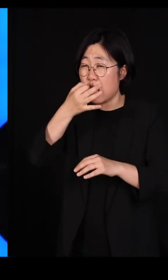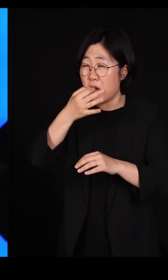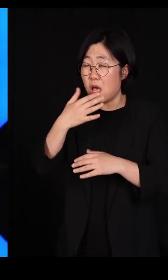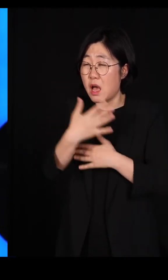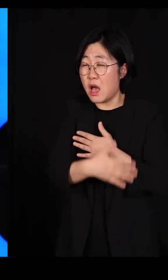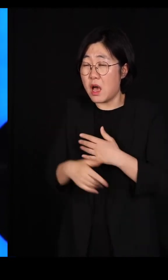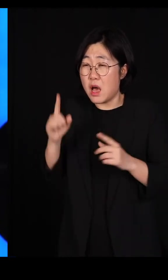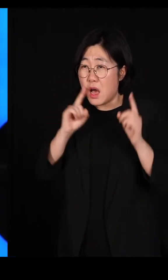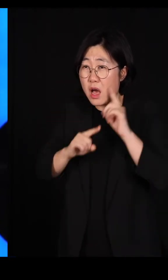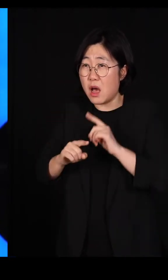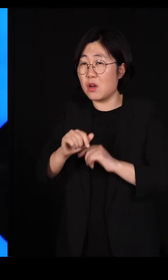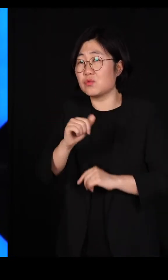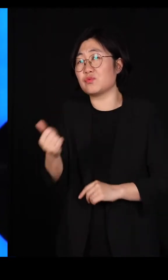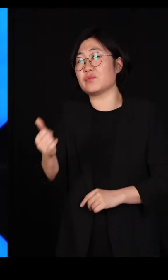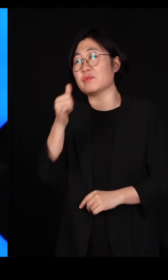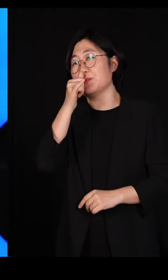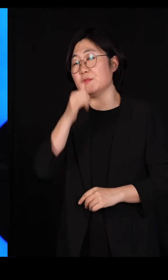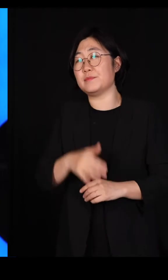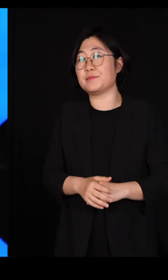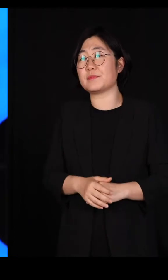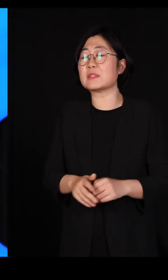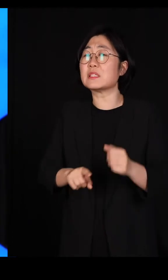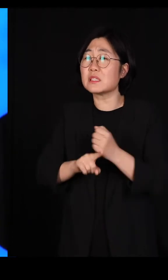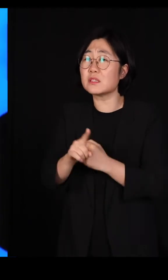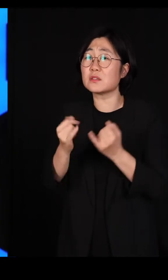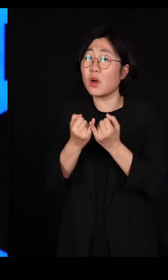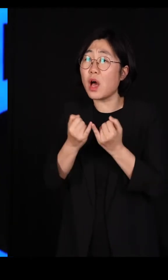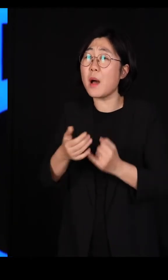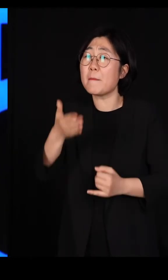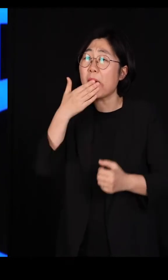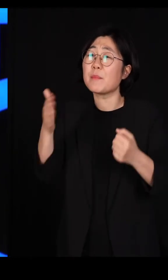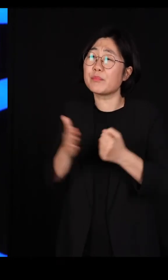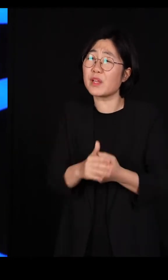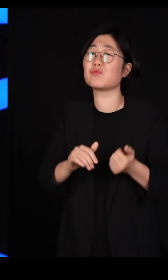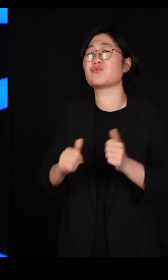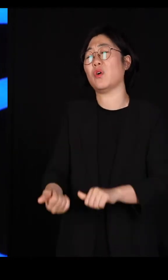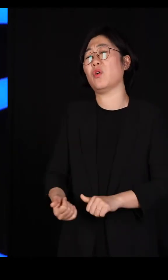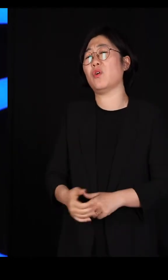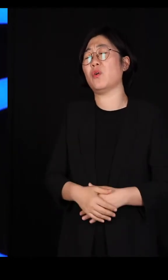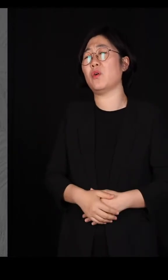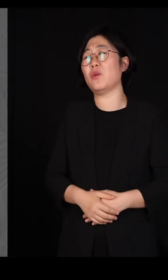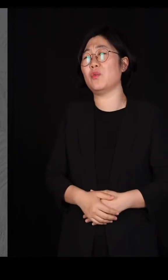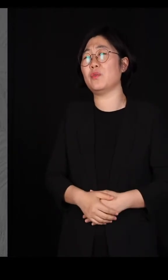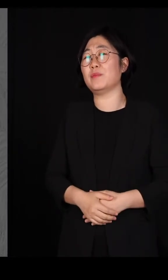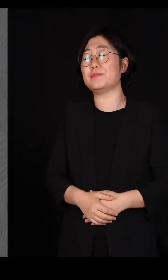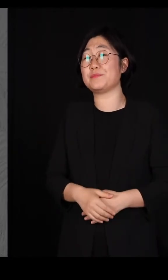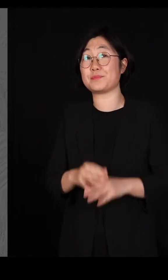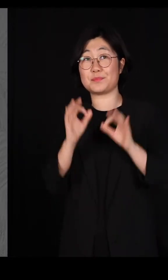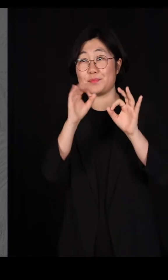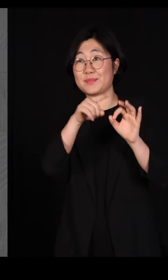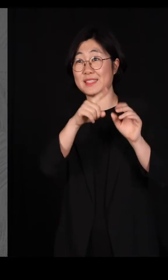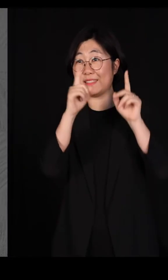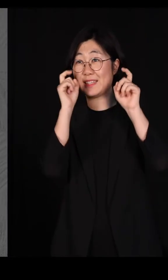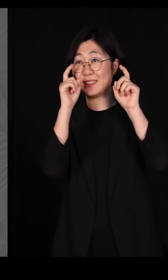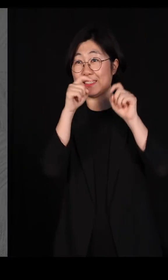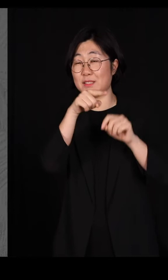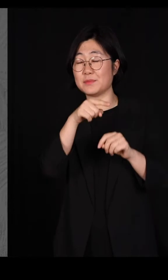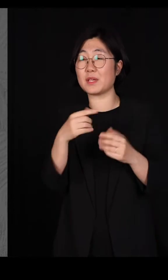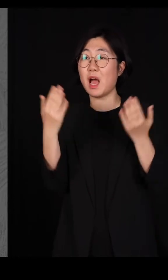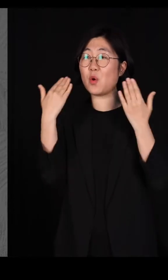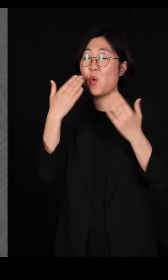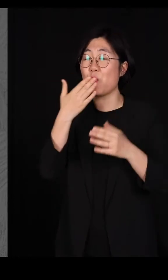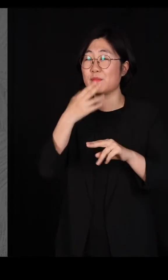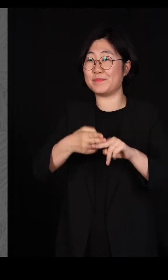다치거나 죽습니다. 한마디로 여자들이 밥 때문에 죽는 거예요. 지금 보시는 사진은 학교 급식